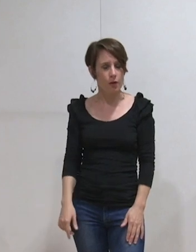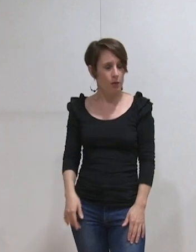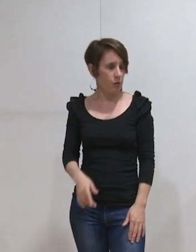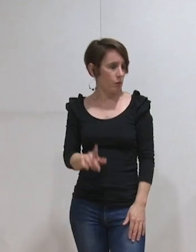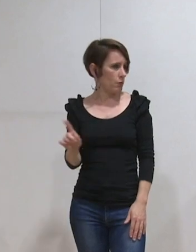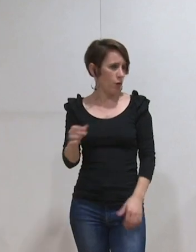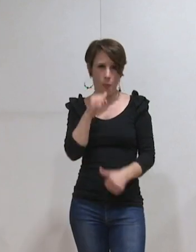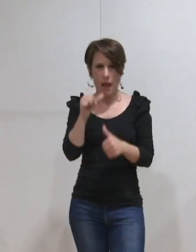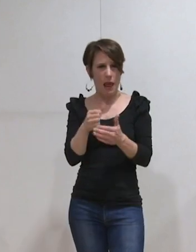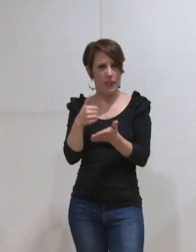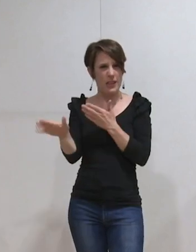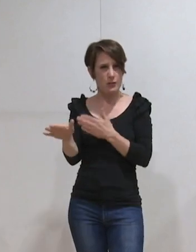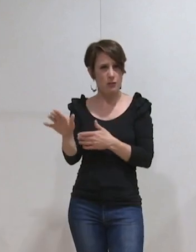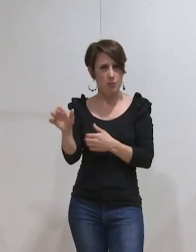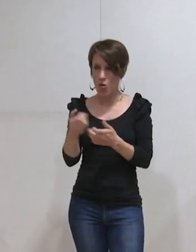licenciement